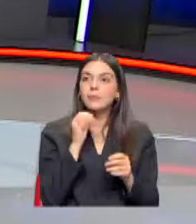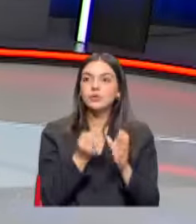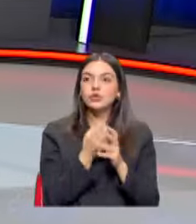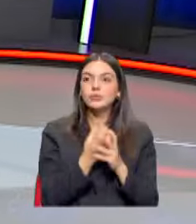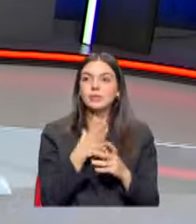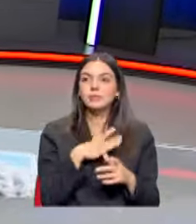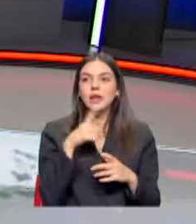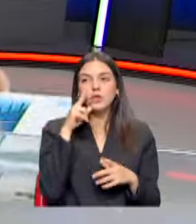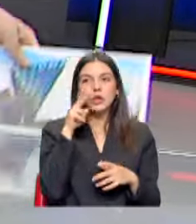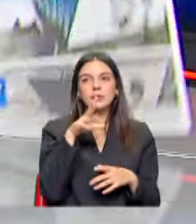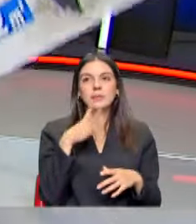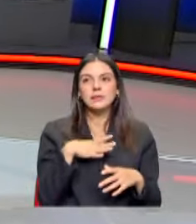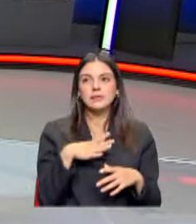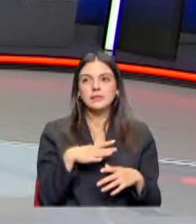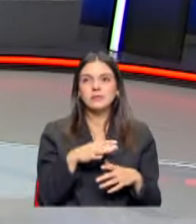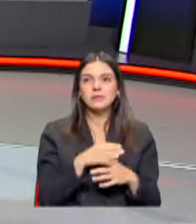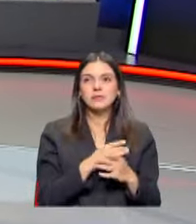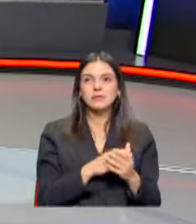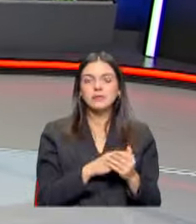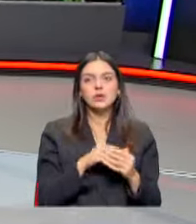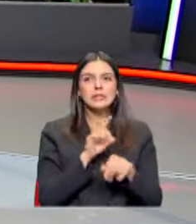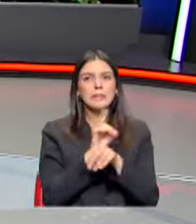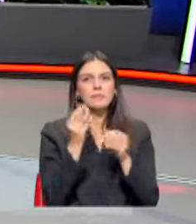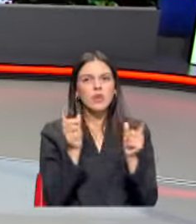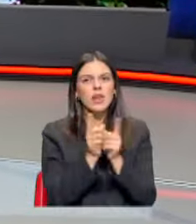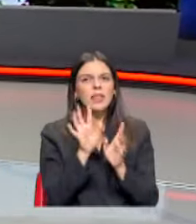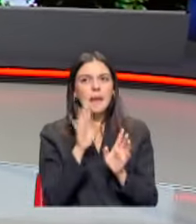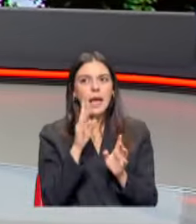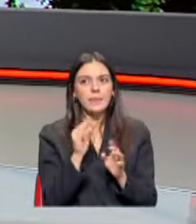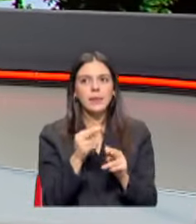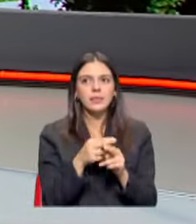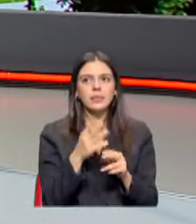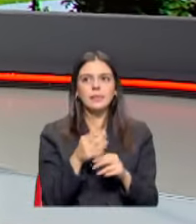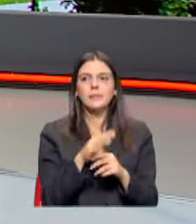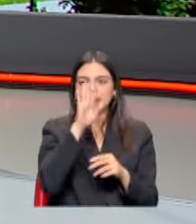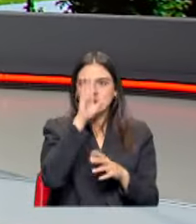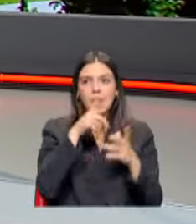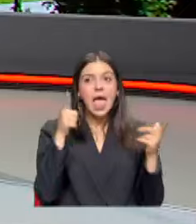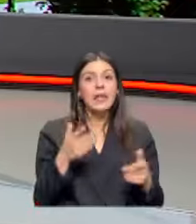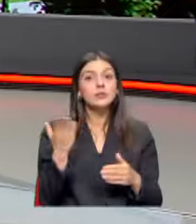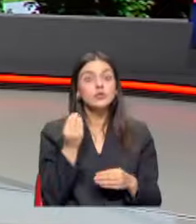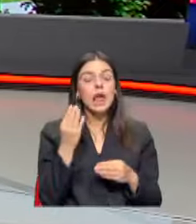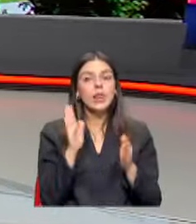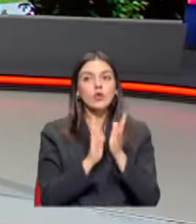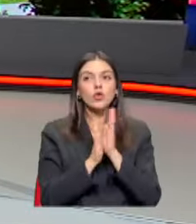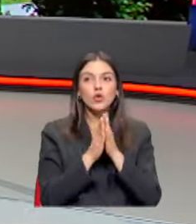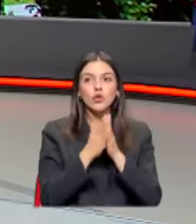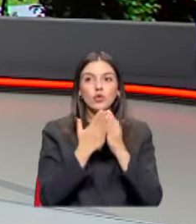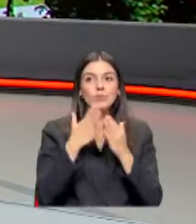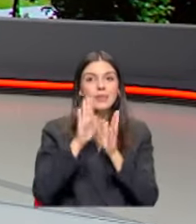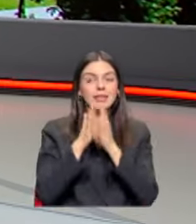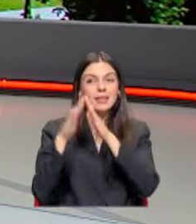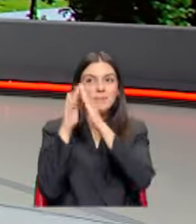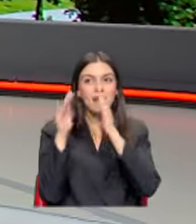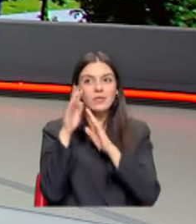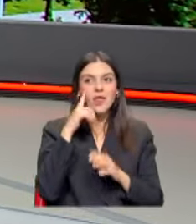size göstermek isterim. Süremiz çok daraldı evet, ama buyurun. İstanbul'un en güzel kütüphanelerinden birini Ataşehirlilerle buluşturuyoruz. Aa, böyle çok